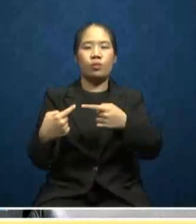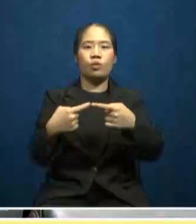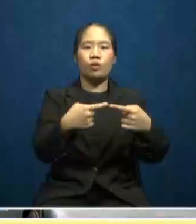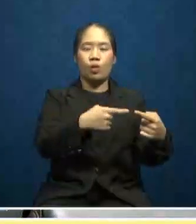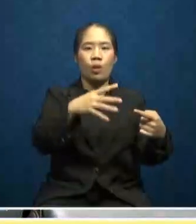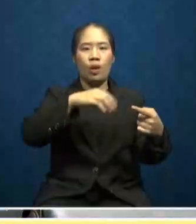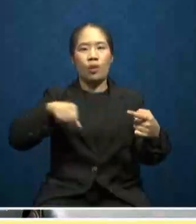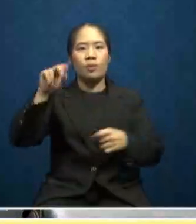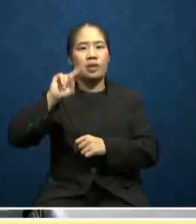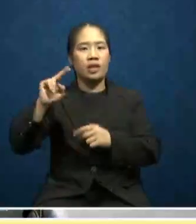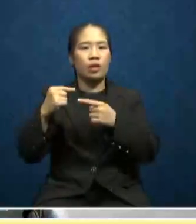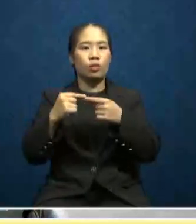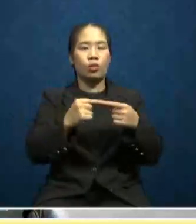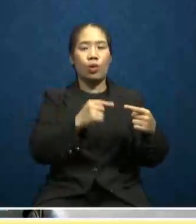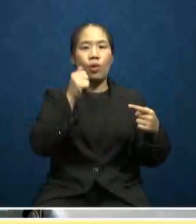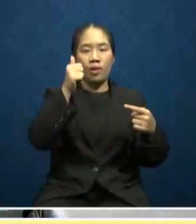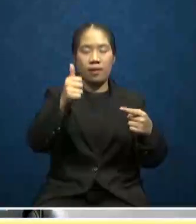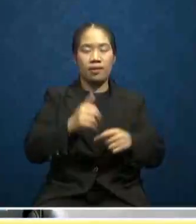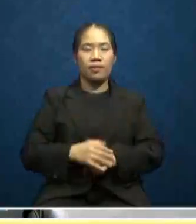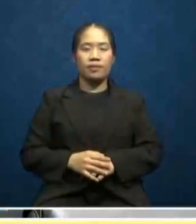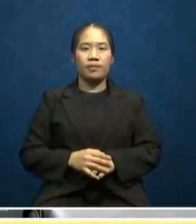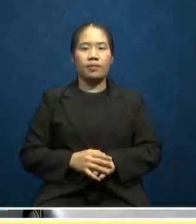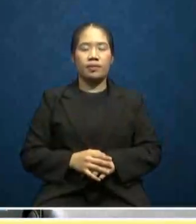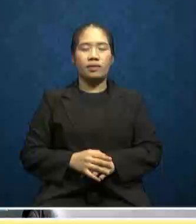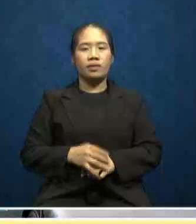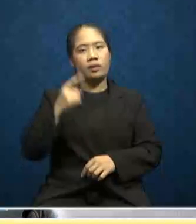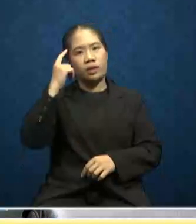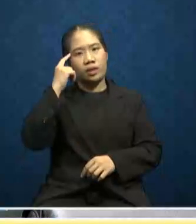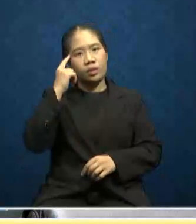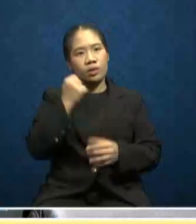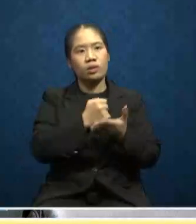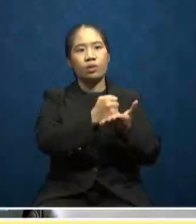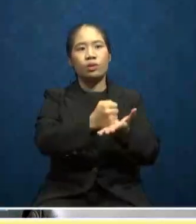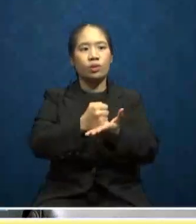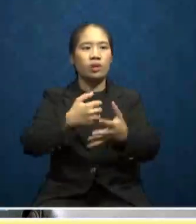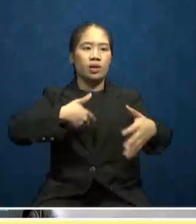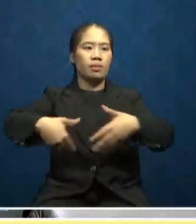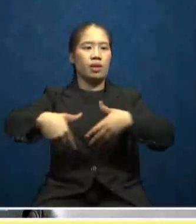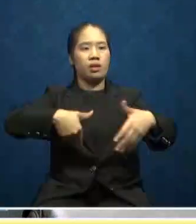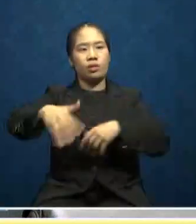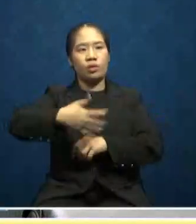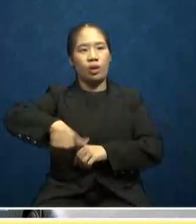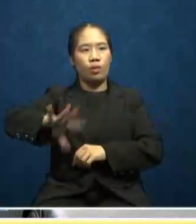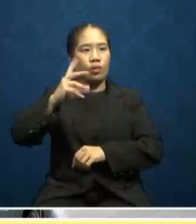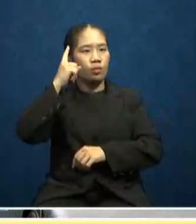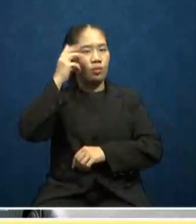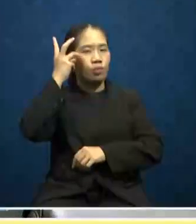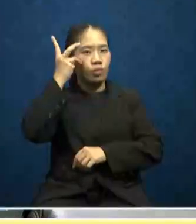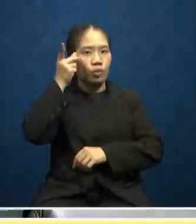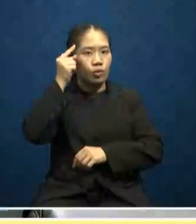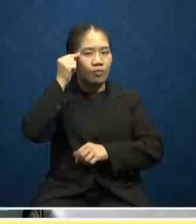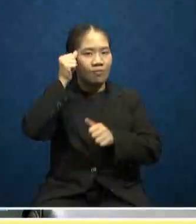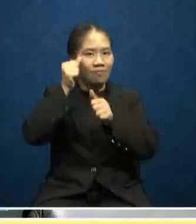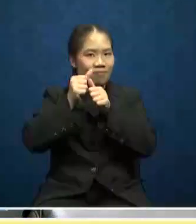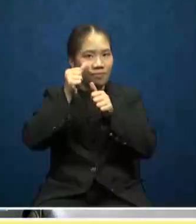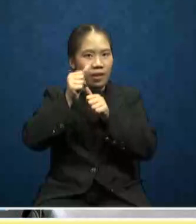นำไปใช้ได้ในภาพรวมที่จะทำให้พี่น้องประชาชนนั้นเกิดความตระหนักนะครับแล้วก็สื่อลง